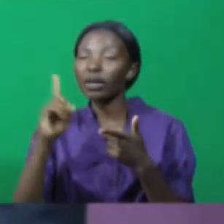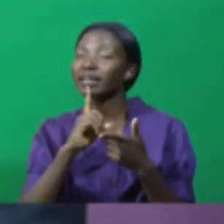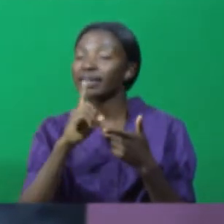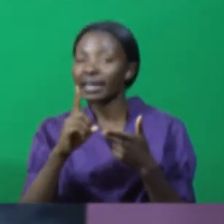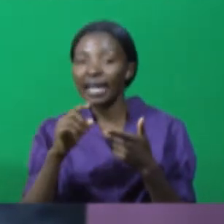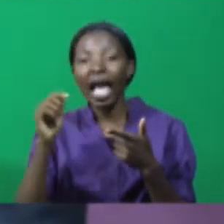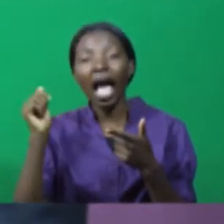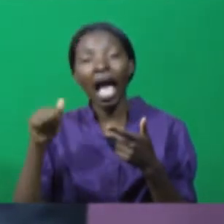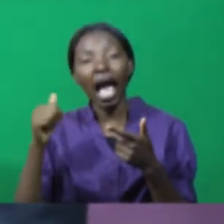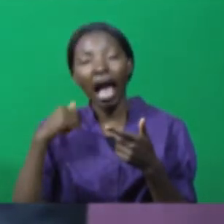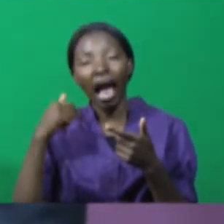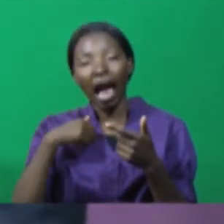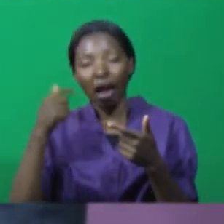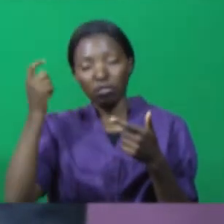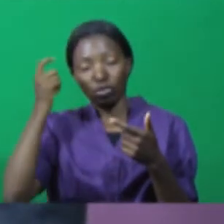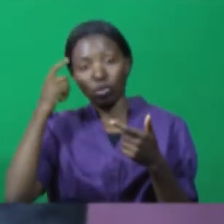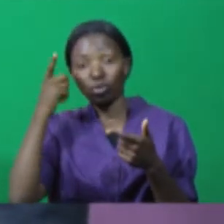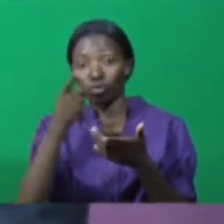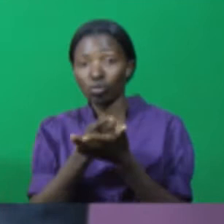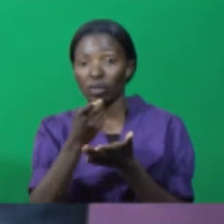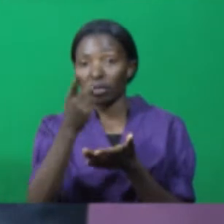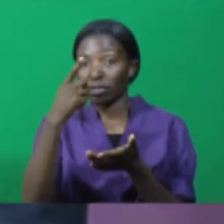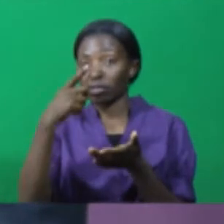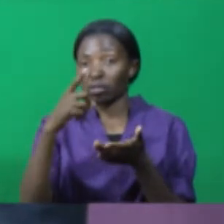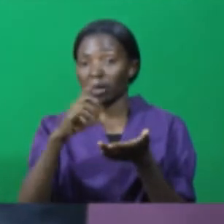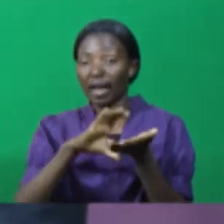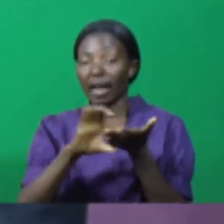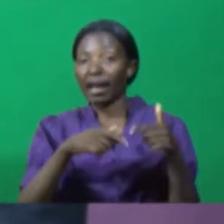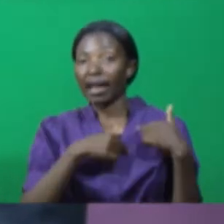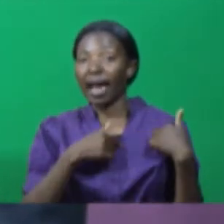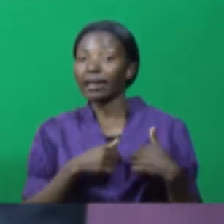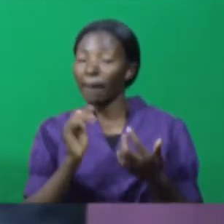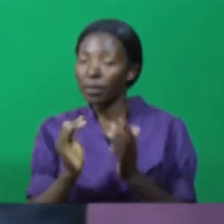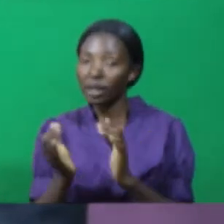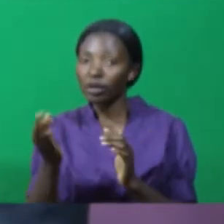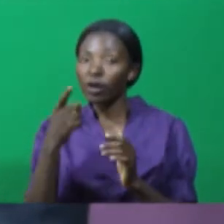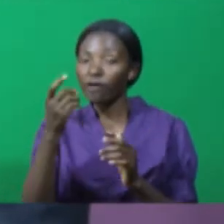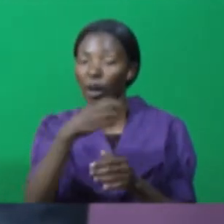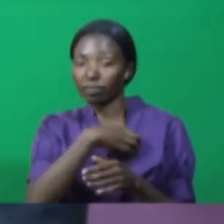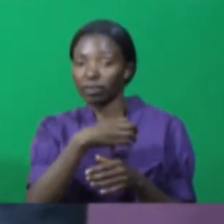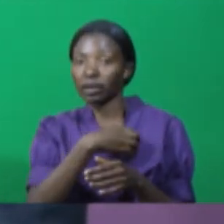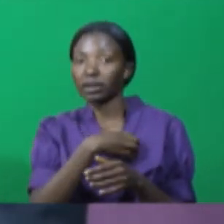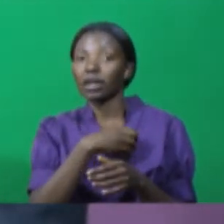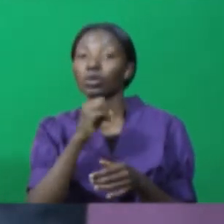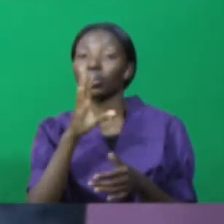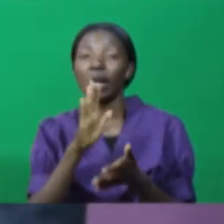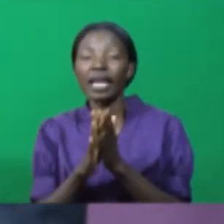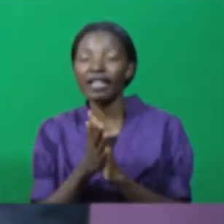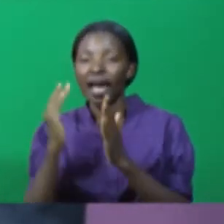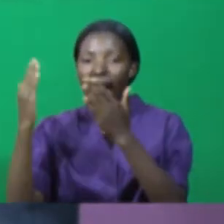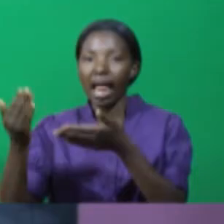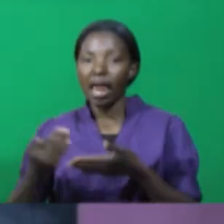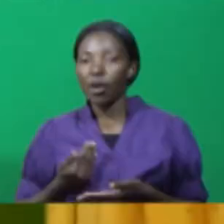Hono ndinoziva kuti waita chinhu ichi nemwoyo wakarurama. Ndikakudzivisawo kuti urege kunditadzira. Naizvozvo handina